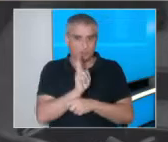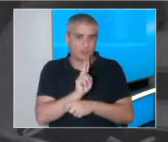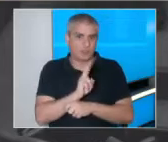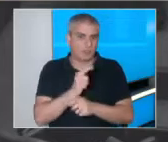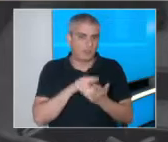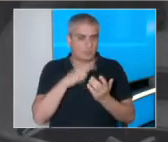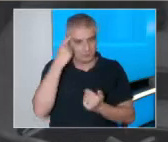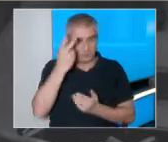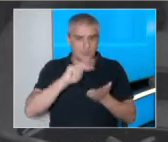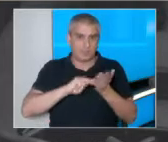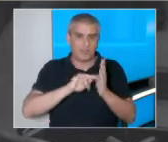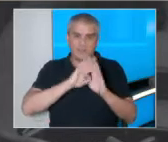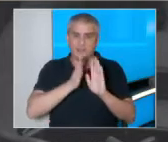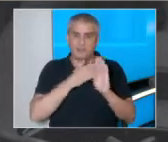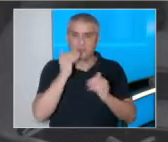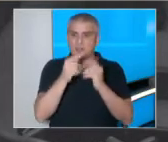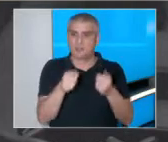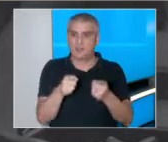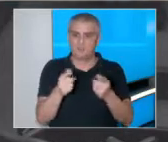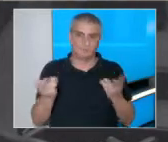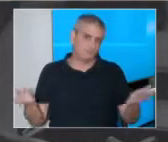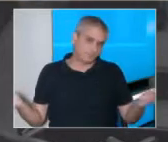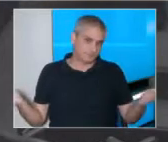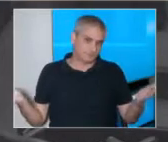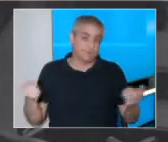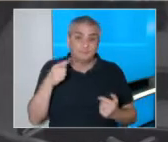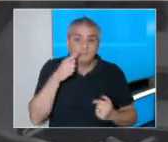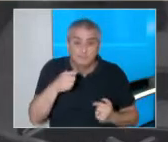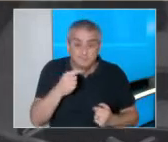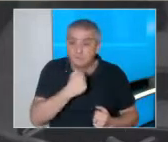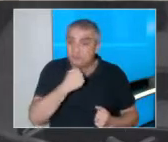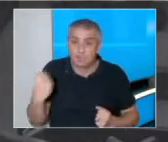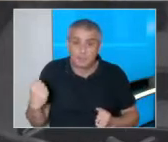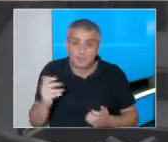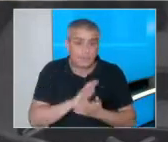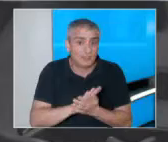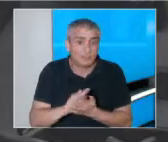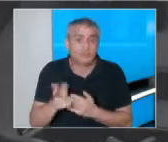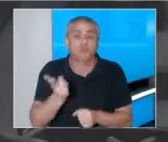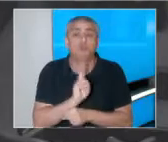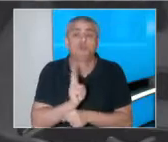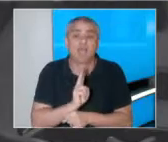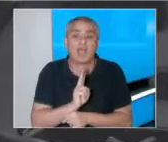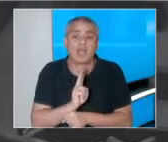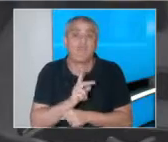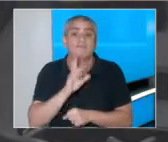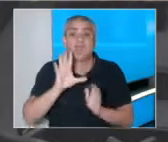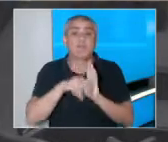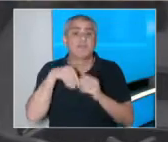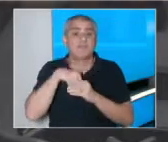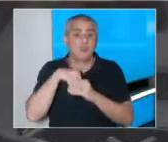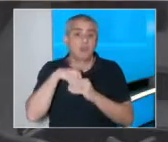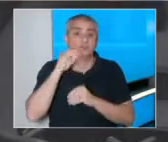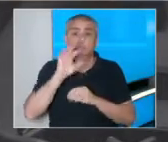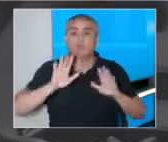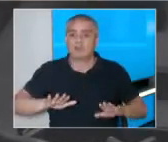כי אנחנו יודעים שהוא גם תכנן את כל המהלך הזה. אז זה שימינה פשוט שקרה ורימתה וגנבה קולות